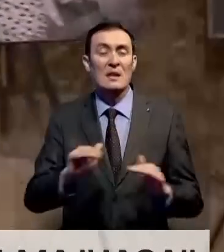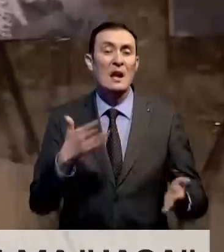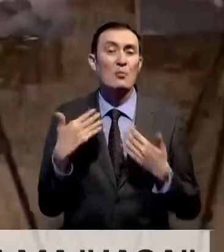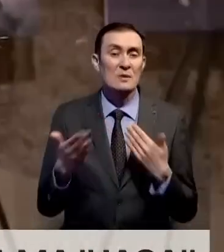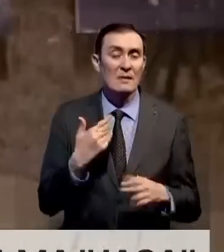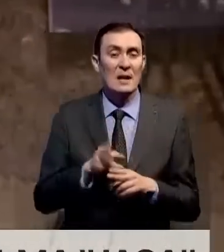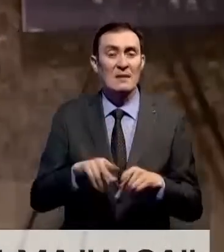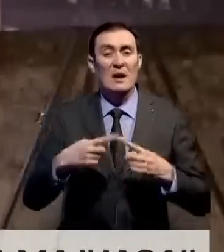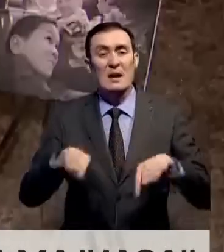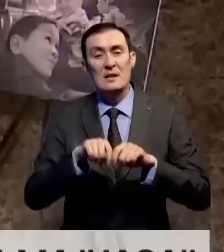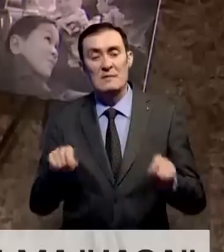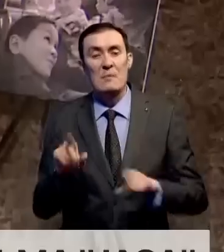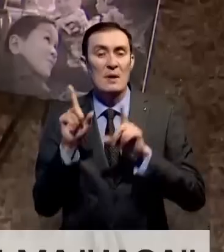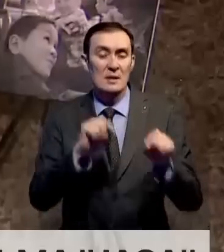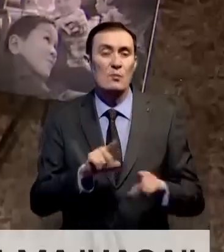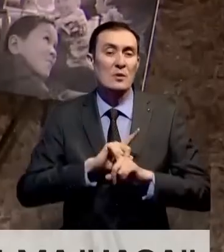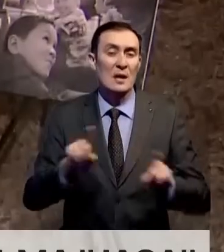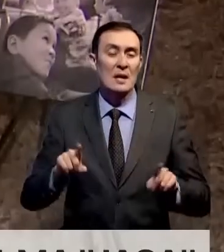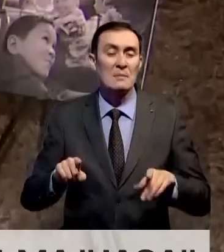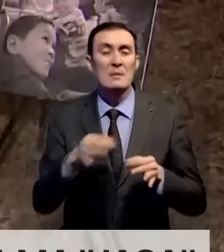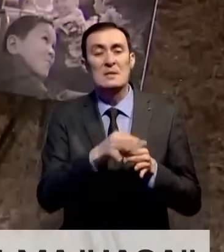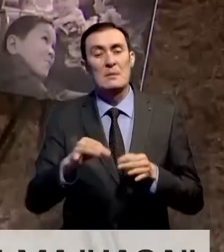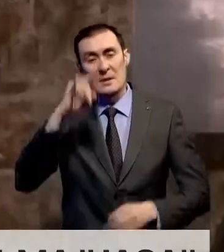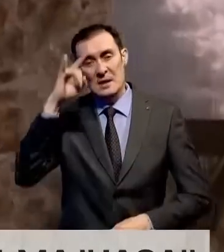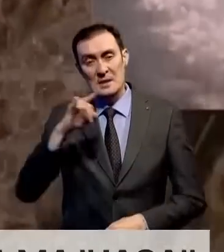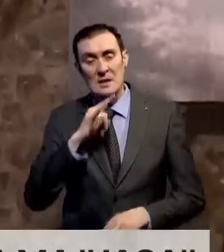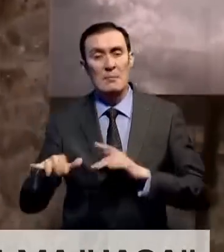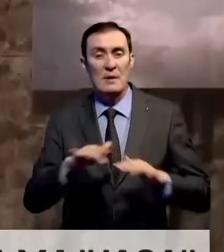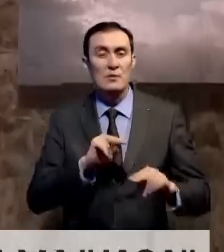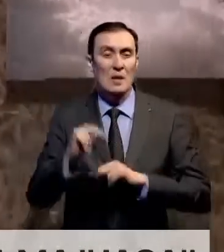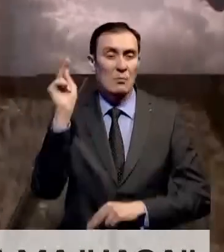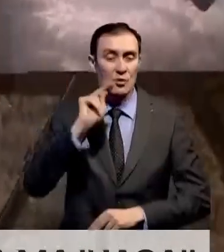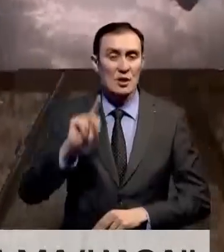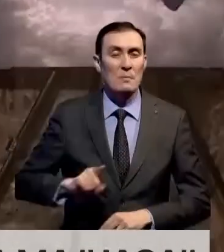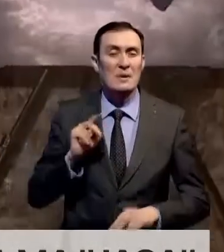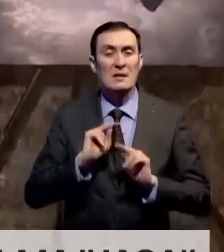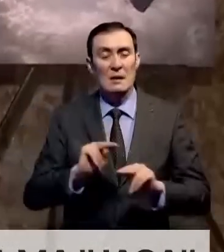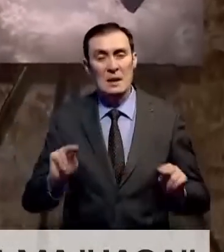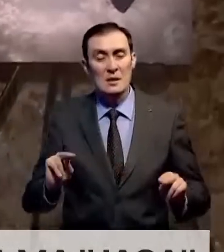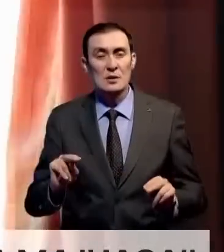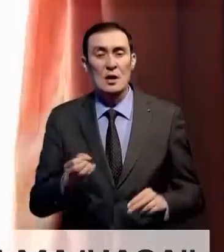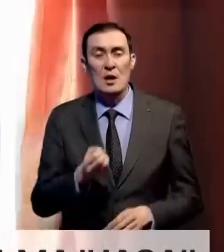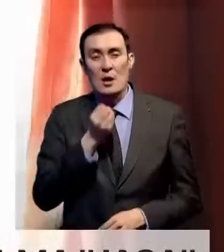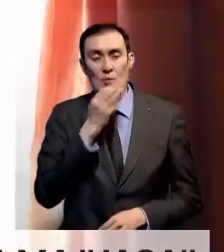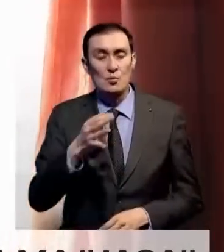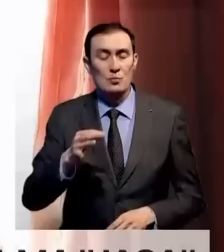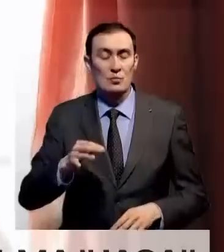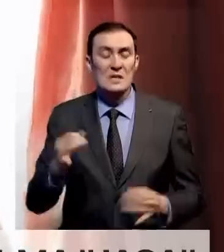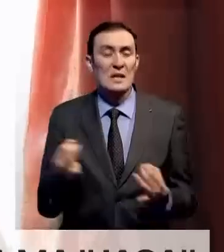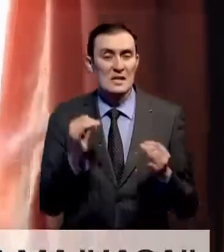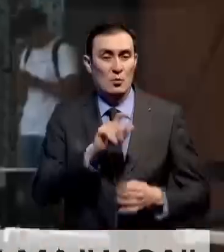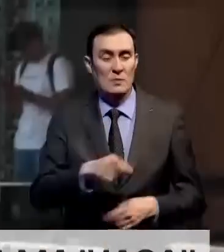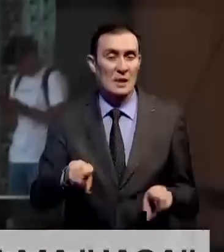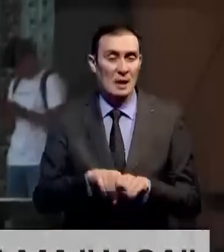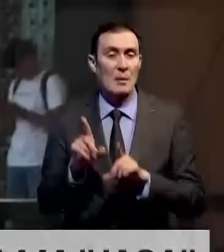Для этого организовываются поездки по уникальным местам Казахстана. Проводятся обучающие мастер-классы с успешными людьми. По